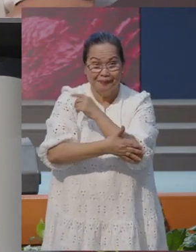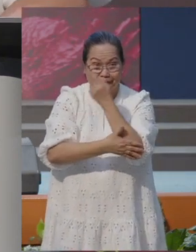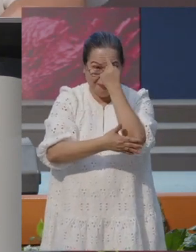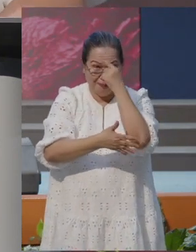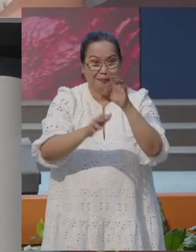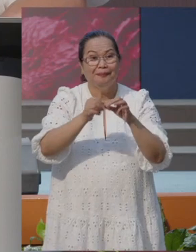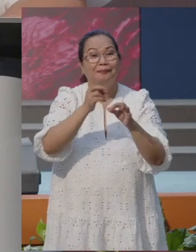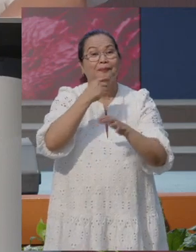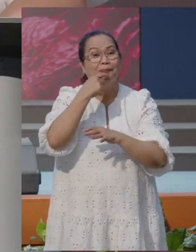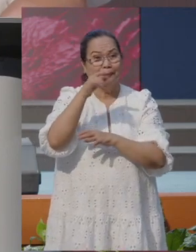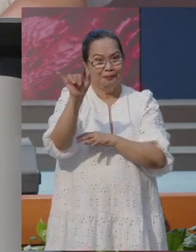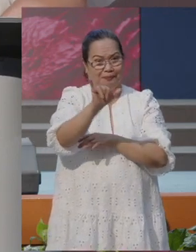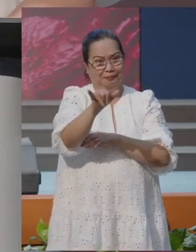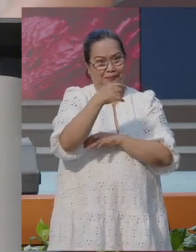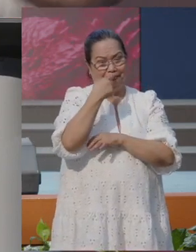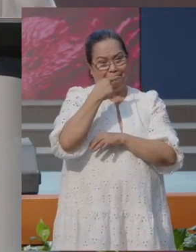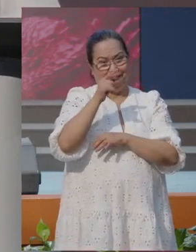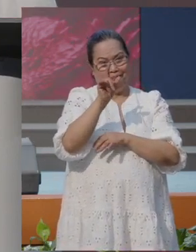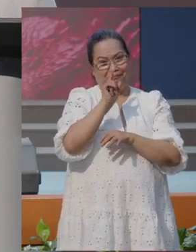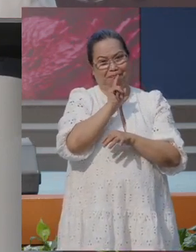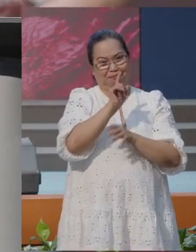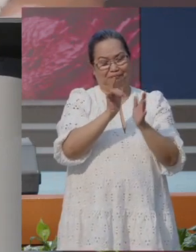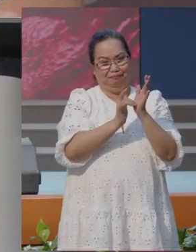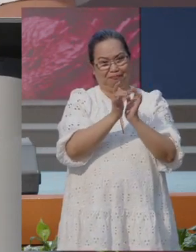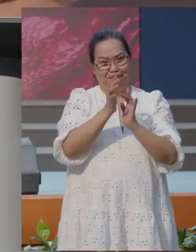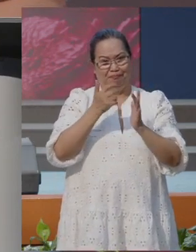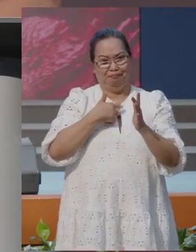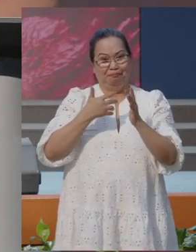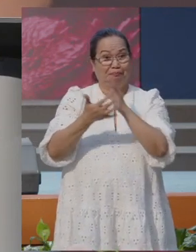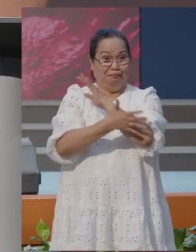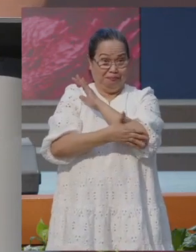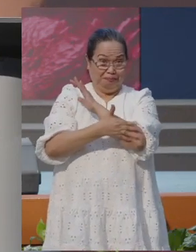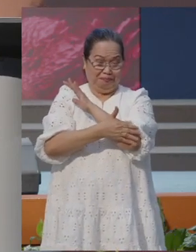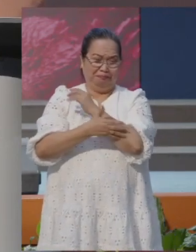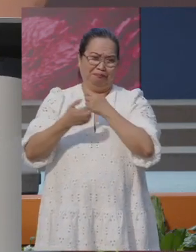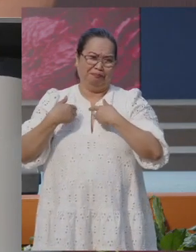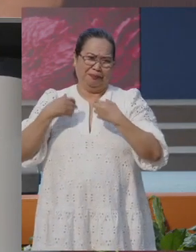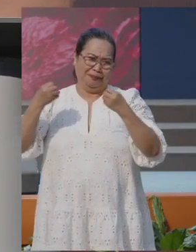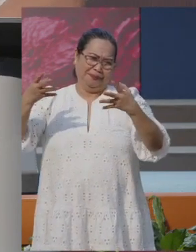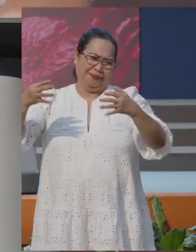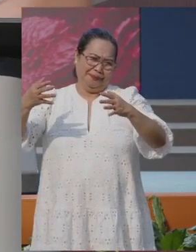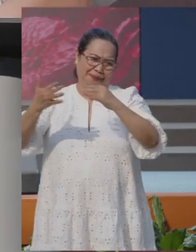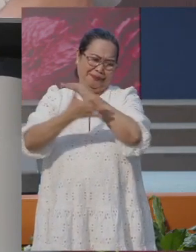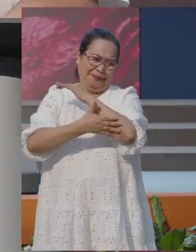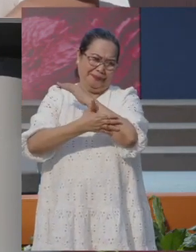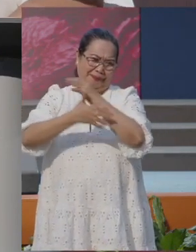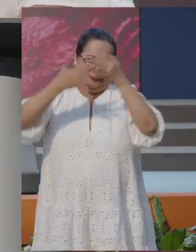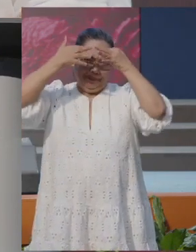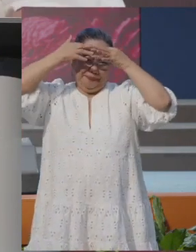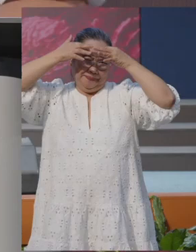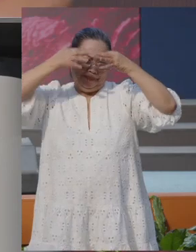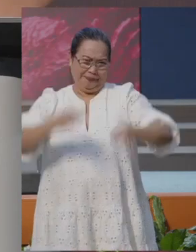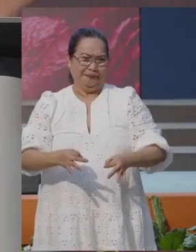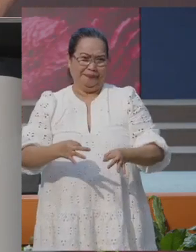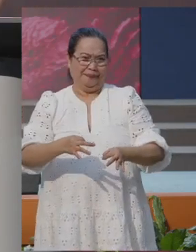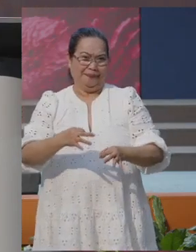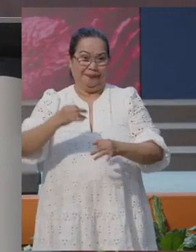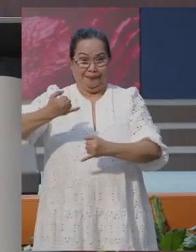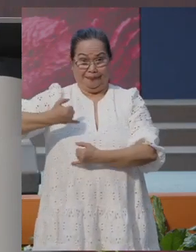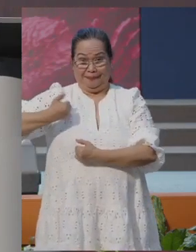sa mga bansa na hinatulan ng Diyos. Hindi ko na ulitin yung mga bansang yon. Yun yung mga bansa na hinuhusgahan ng Panginoon kay